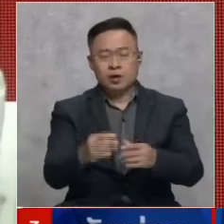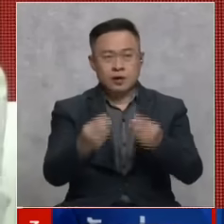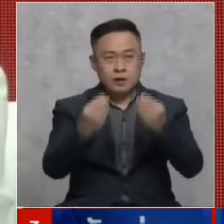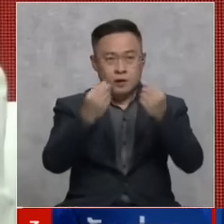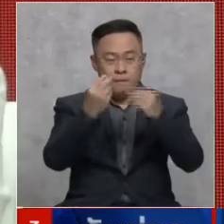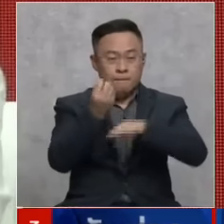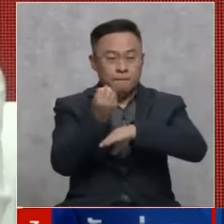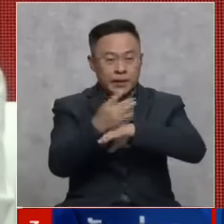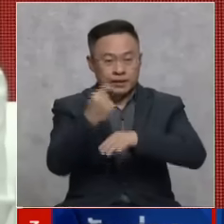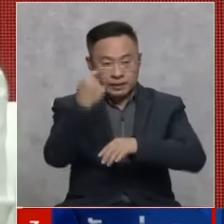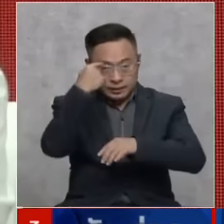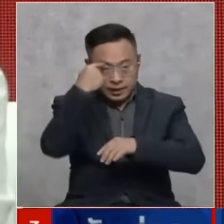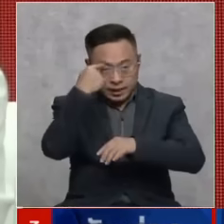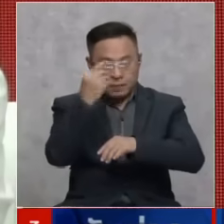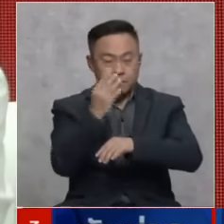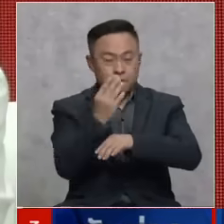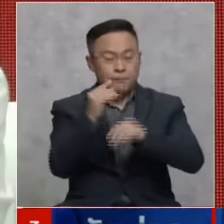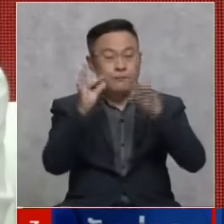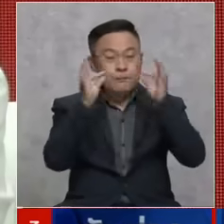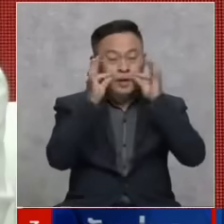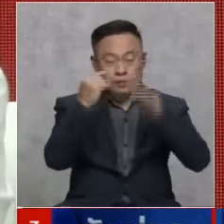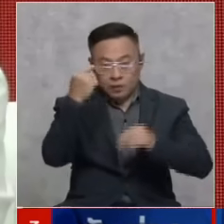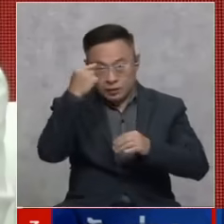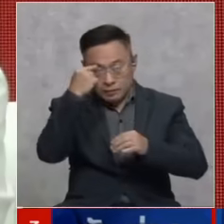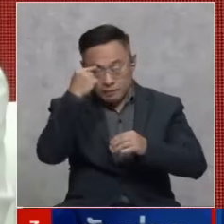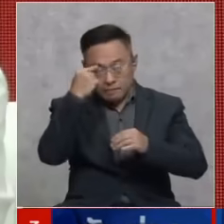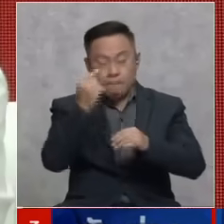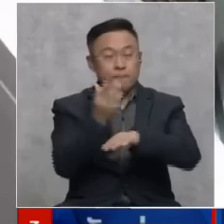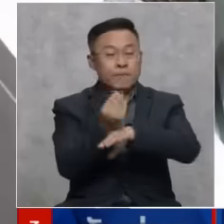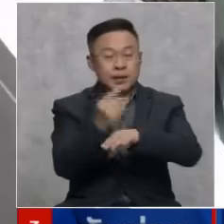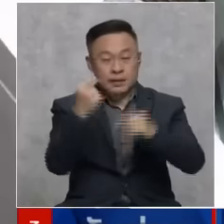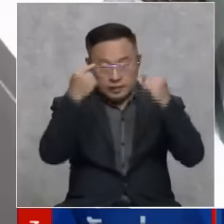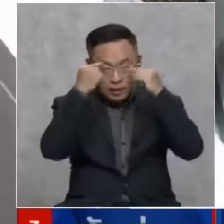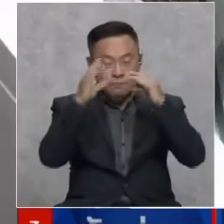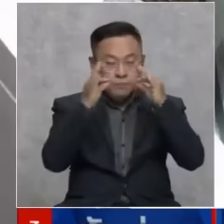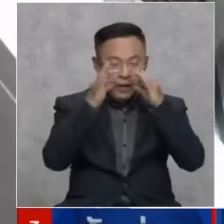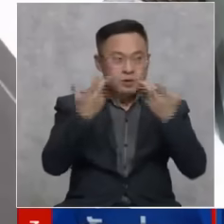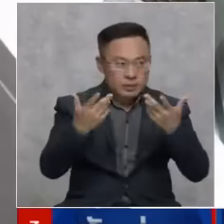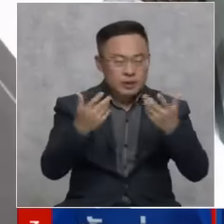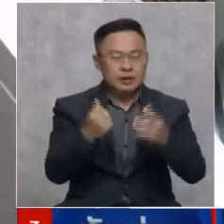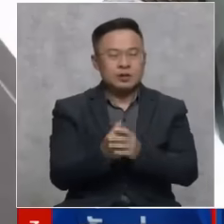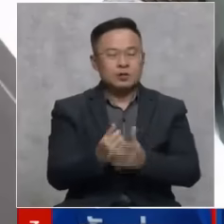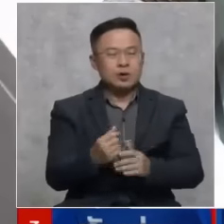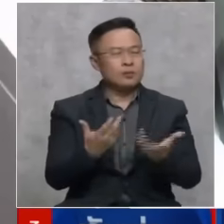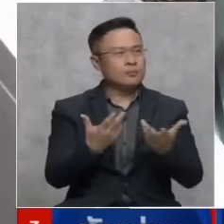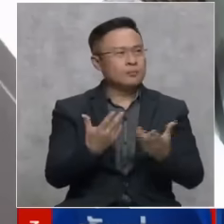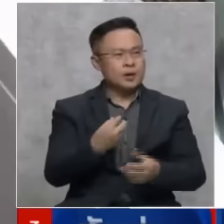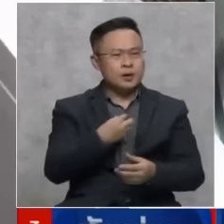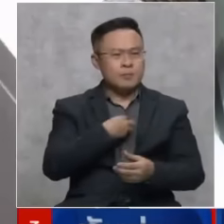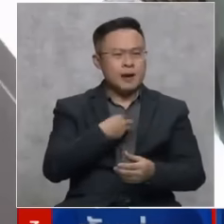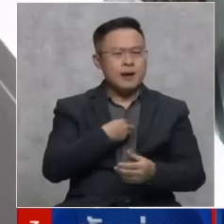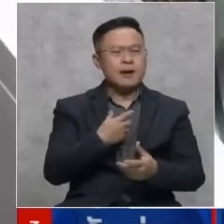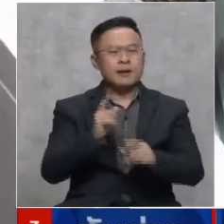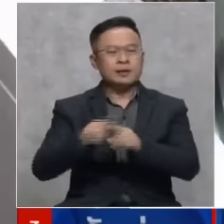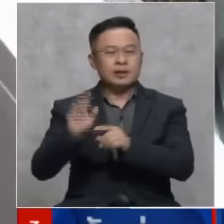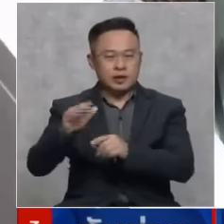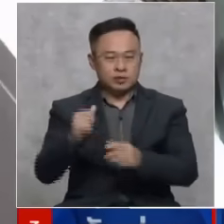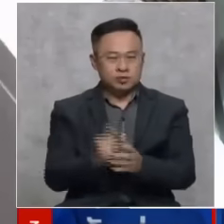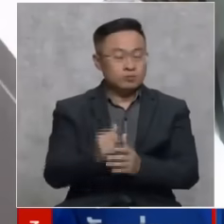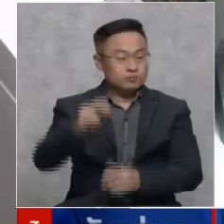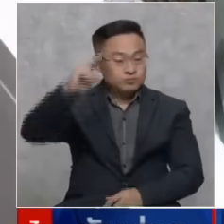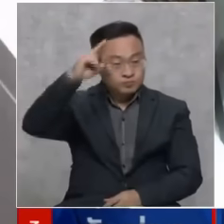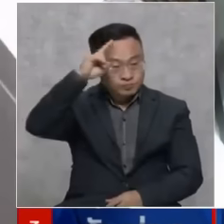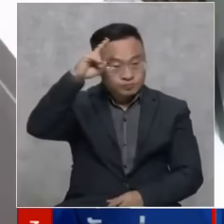พ่อทับวัดอโนงสีเขียวทองด้วยนะคะซึ่งก็ประเมินมูลค่าไม่ได้ด้วยส่วนฝั่งคุณหมอชนน่านมีพระเครื่องสะสมเนี่ย8องค์นะค